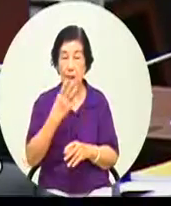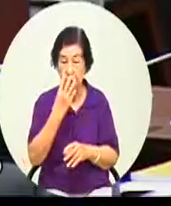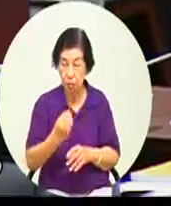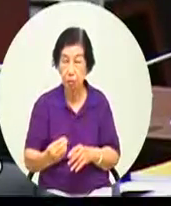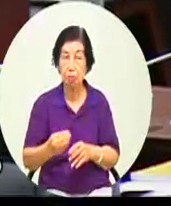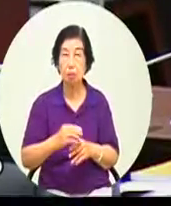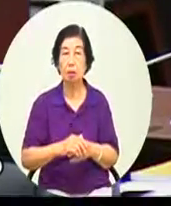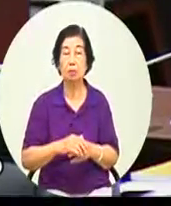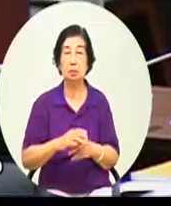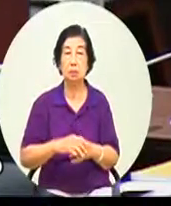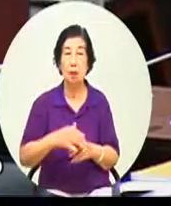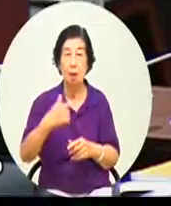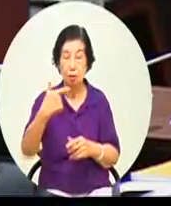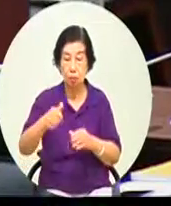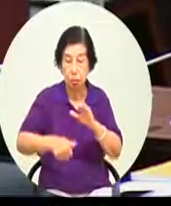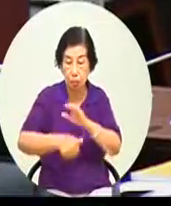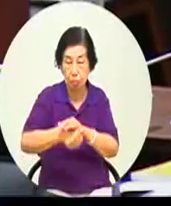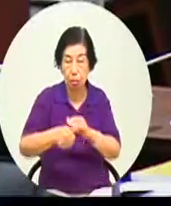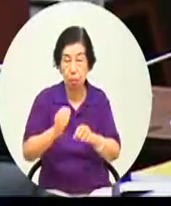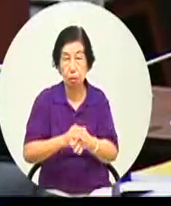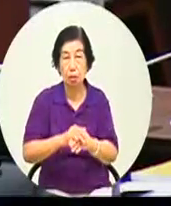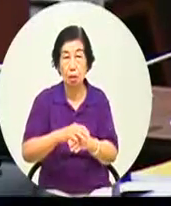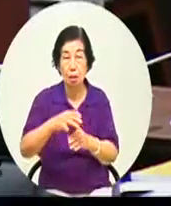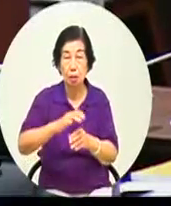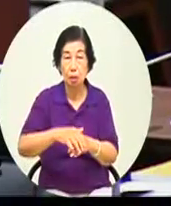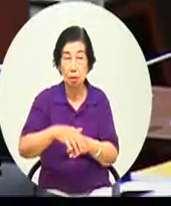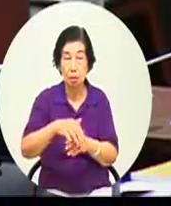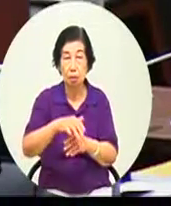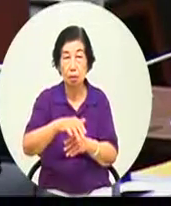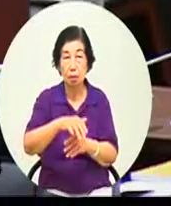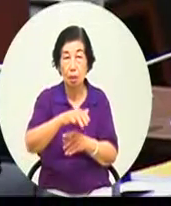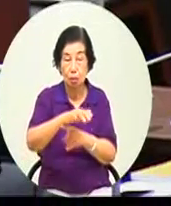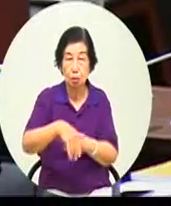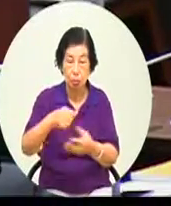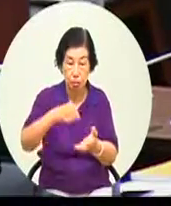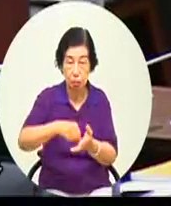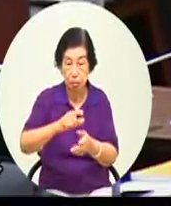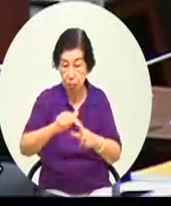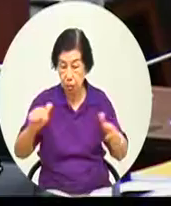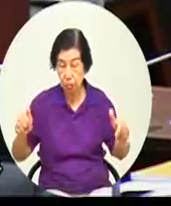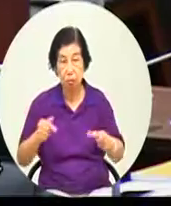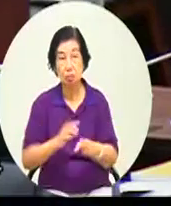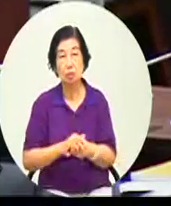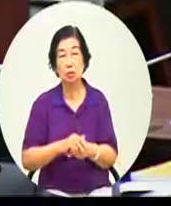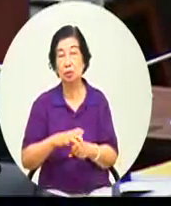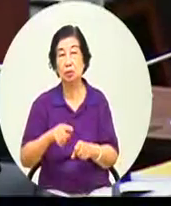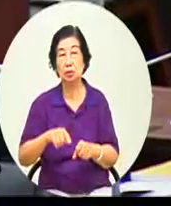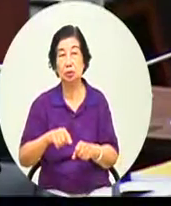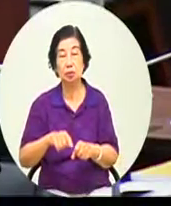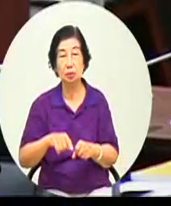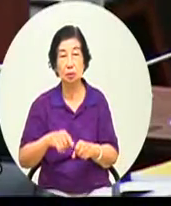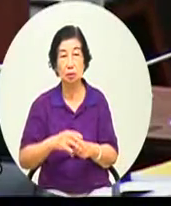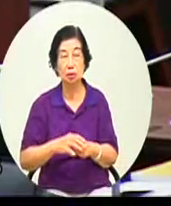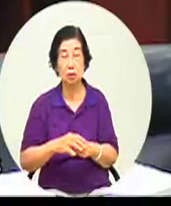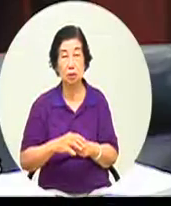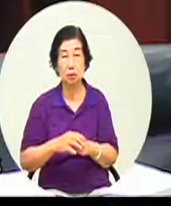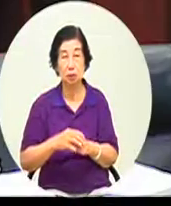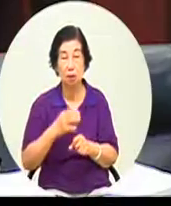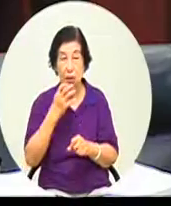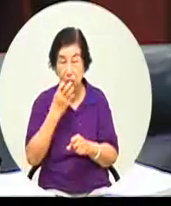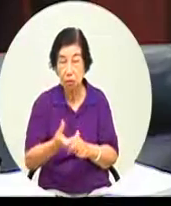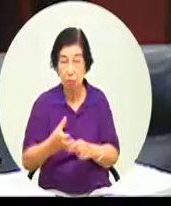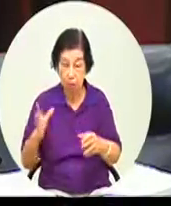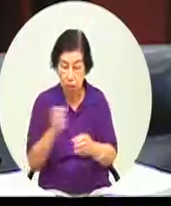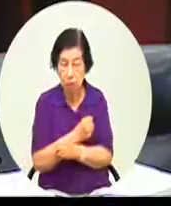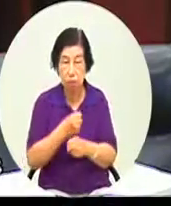产品真要够慢，所以讲六股就是长久以来就是靠按南横